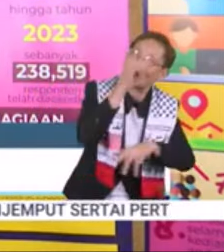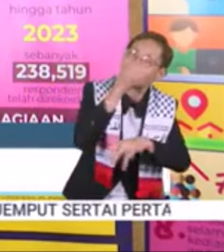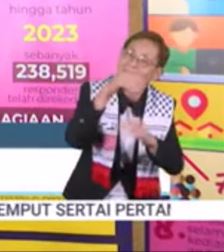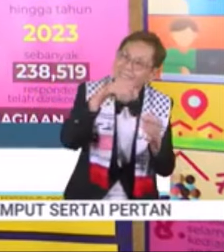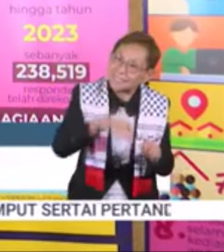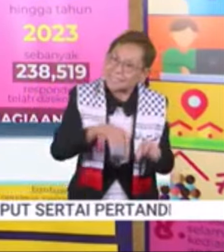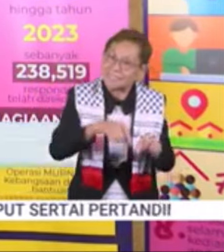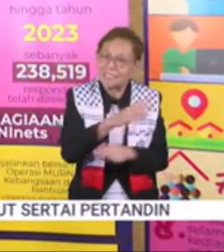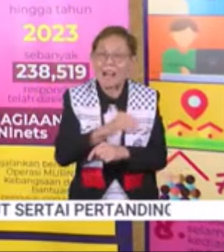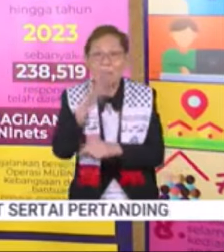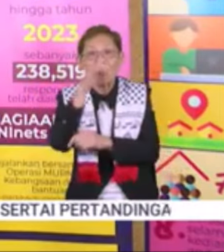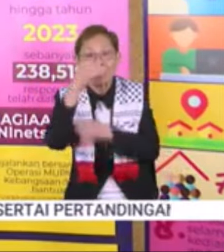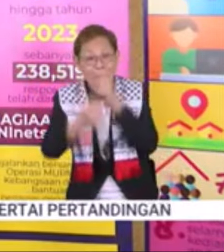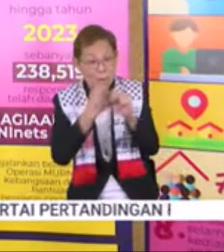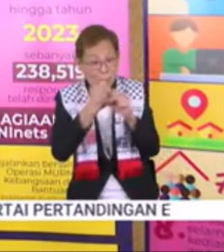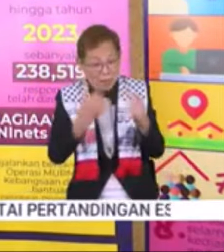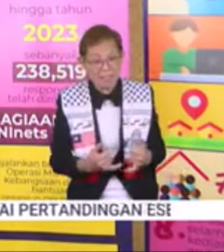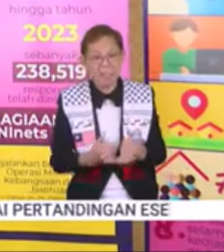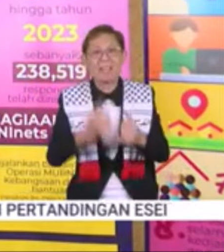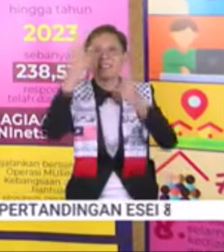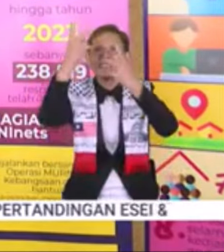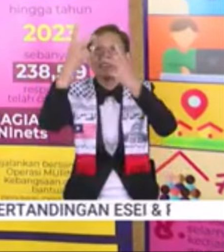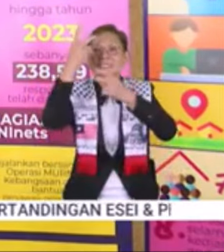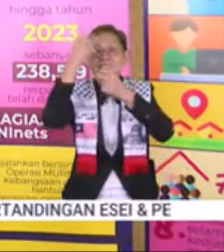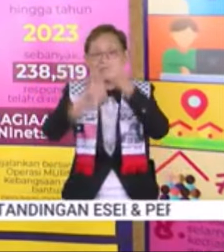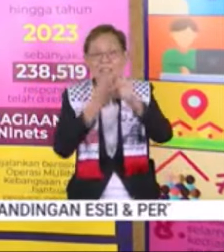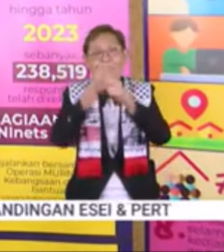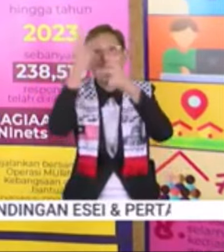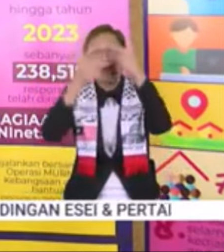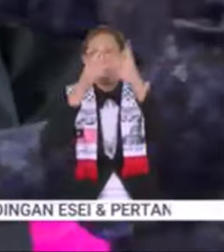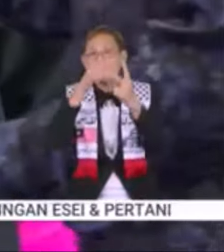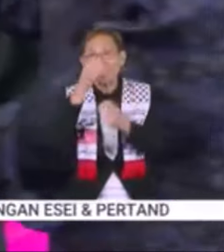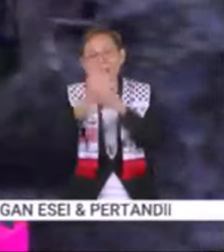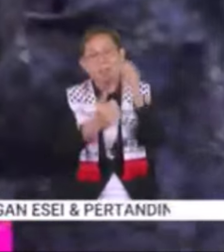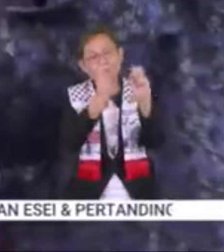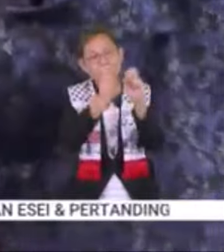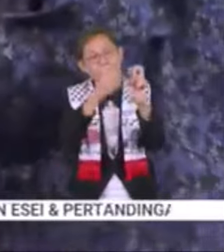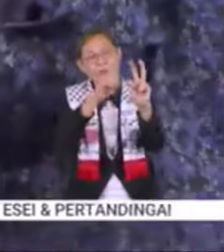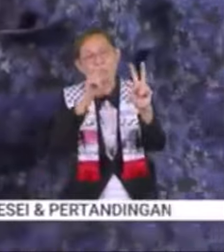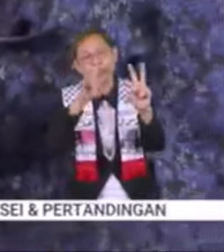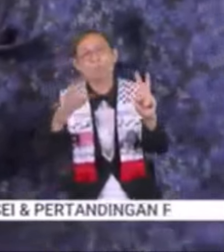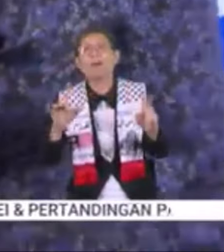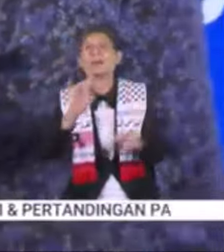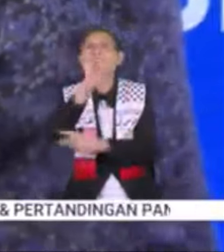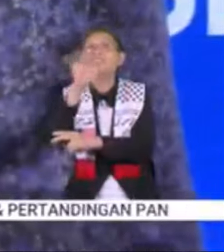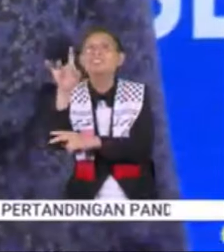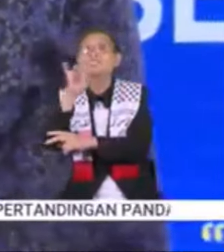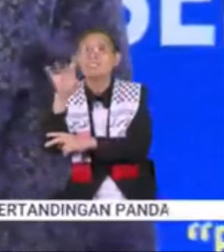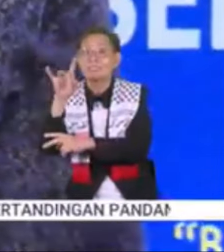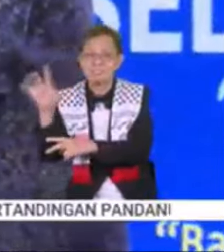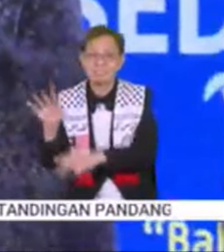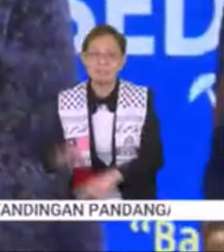ini. Apatah lagi Melaka pada tahun ini merupakan tahun Melaka 2024 ini, insyaAllah.